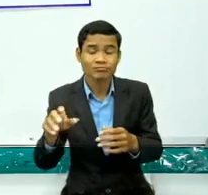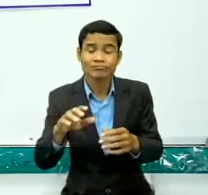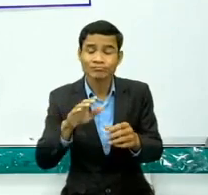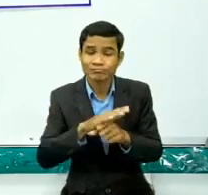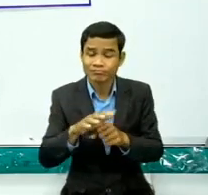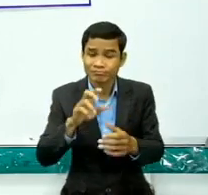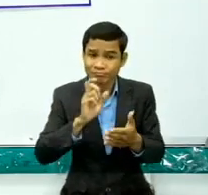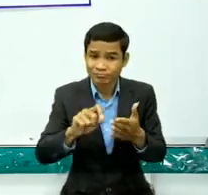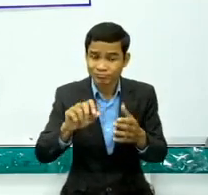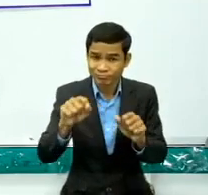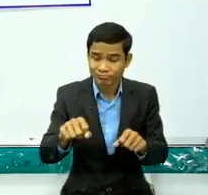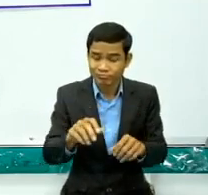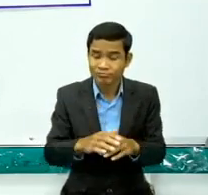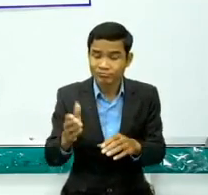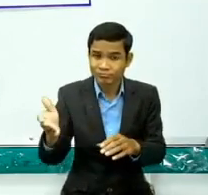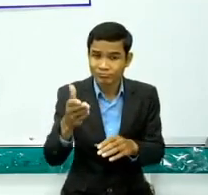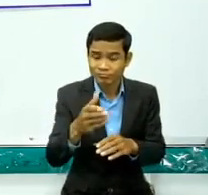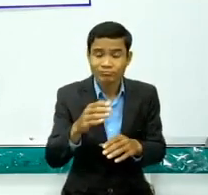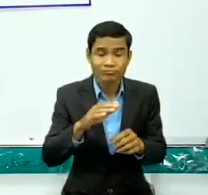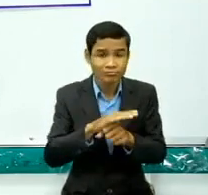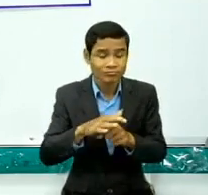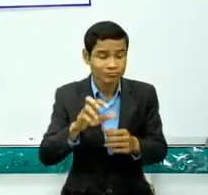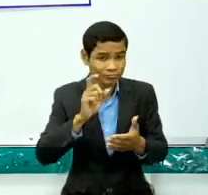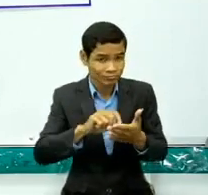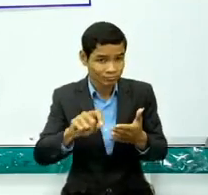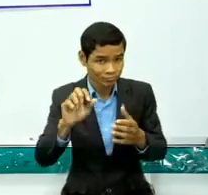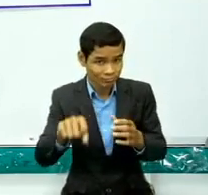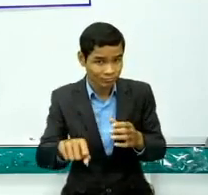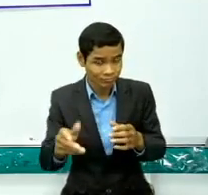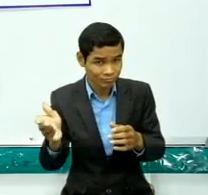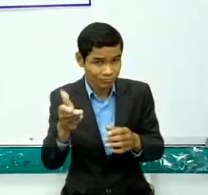ចាកូនកូនចូលចិត្តសរសេរដែរឬទេកូន